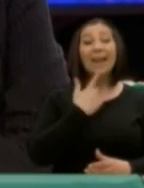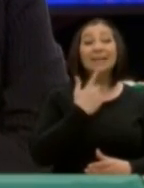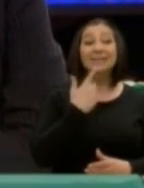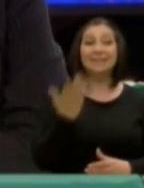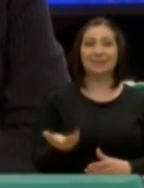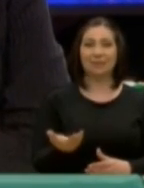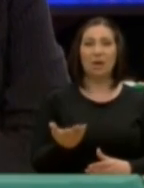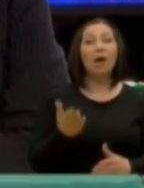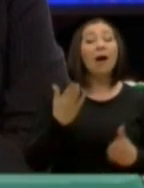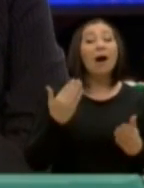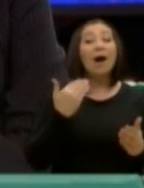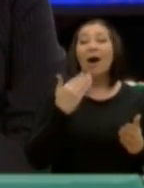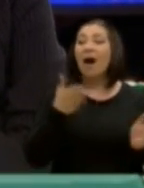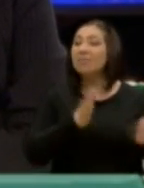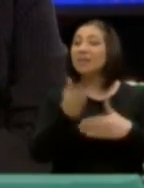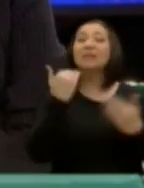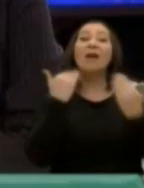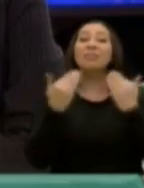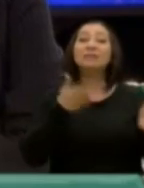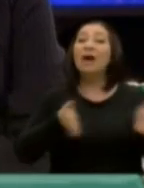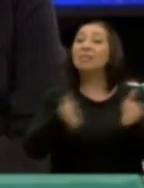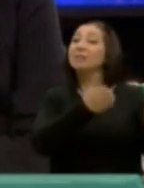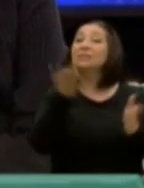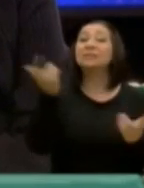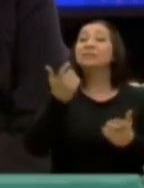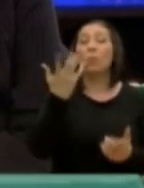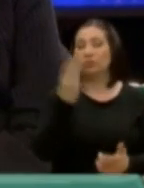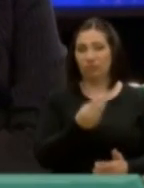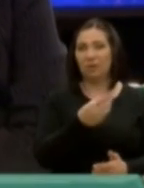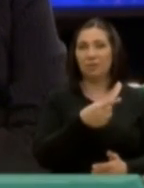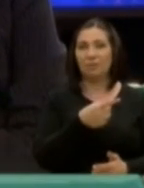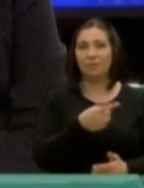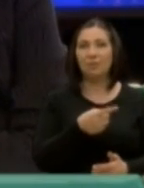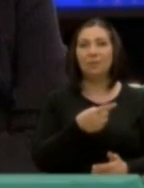lezzetidir. Yani adresleridir. Bir kere bir şehirde adresler olacak. Şimdi